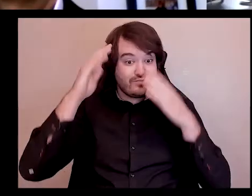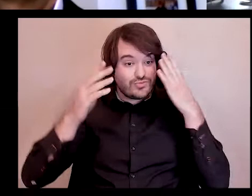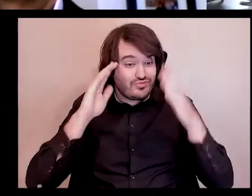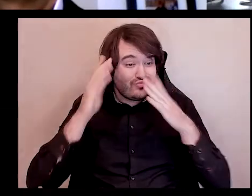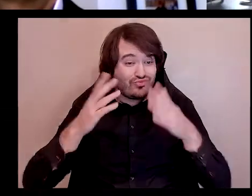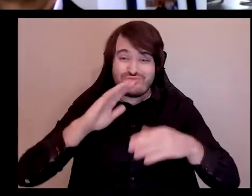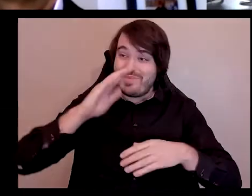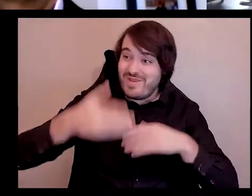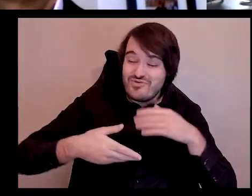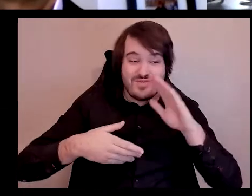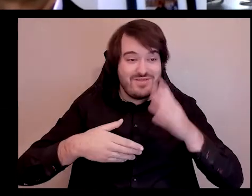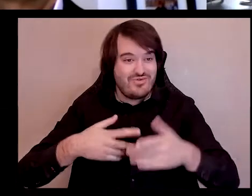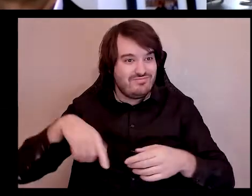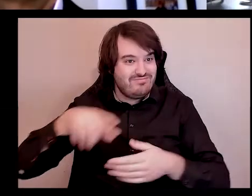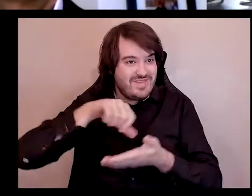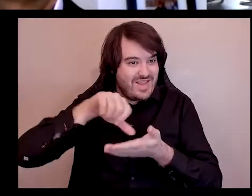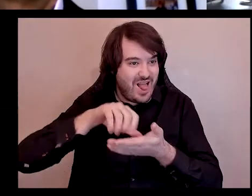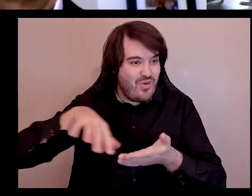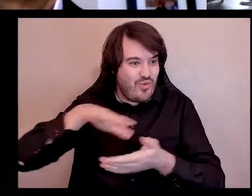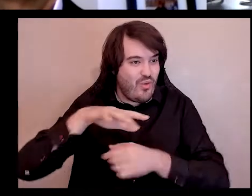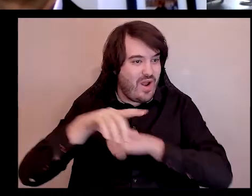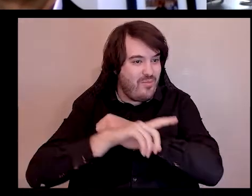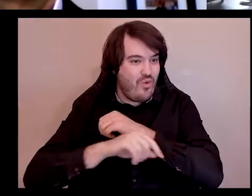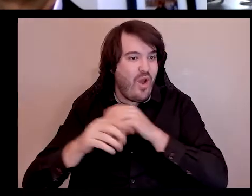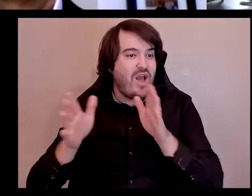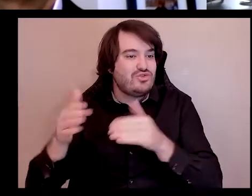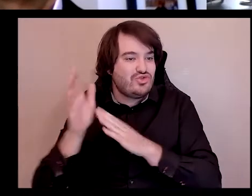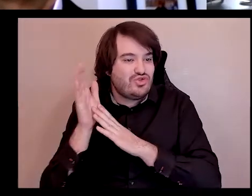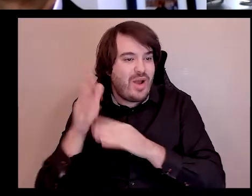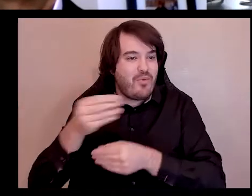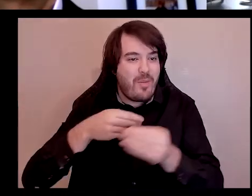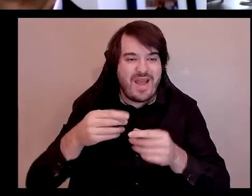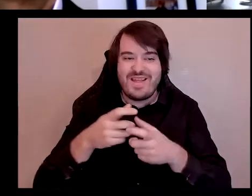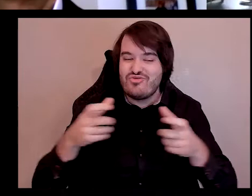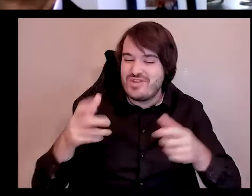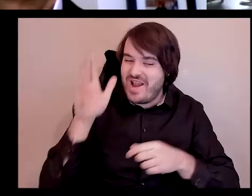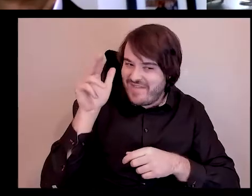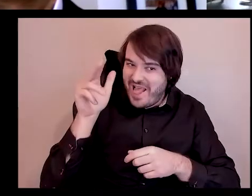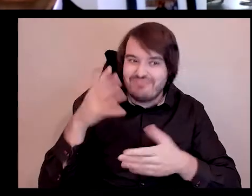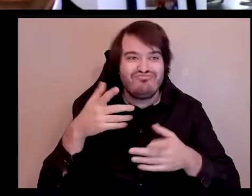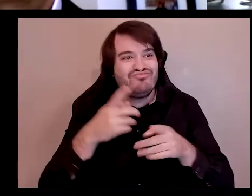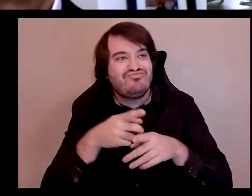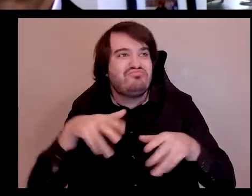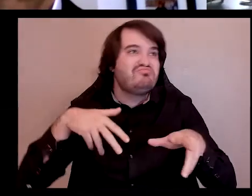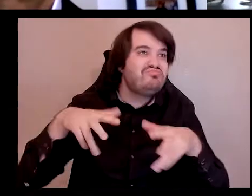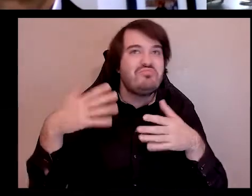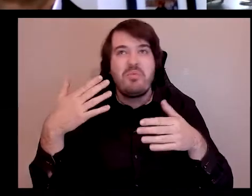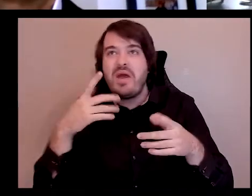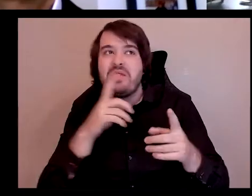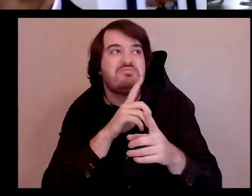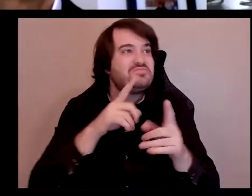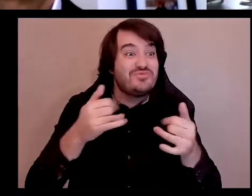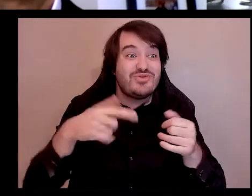Alors bonjour, bienvenue dans le Salon de l'emploi de la Chambre de commerce et d'industrie de Laval. Vous êtes en train de vous promener